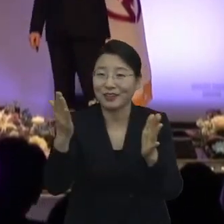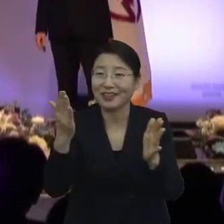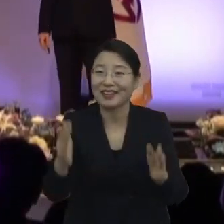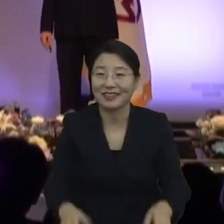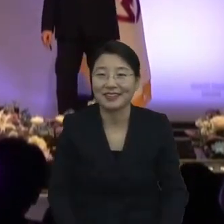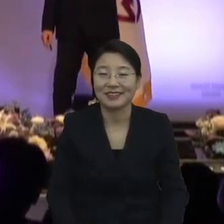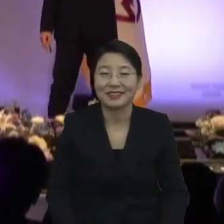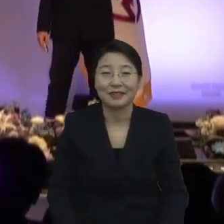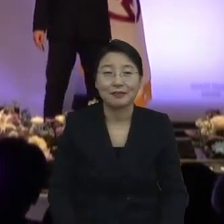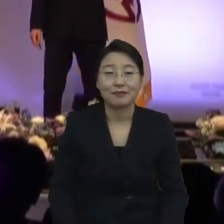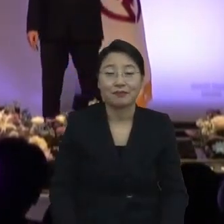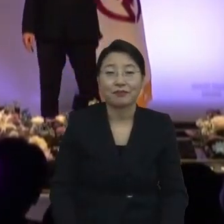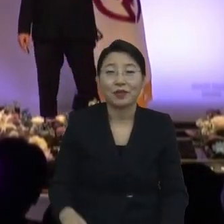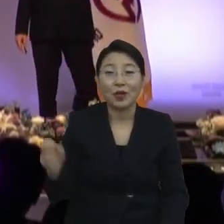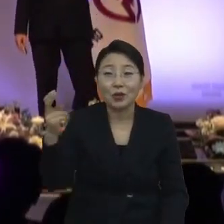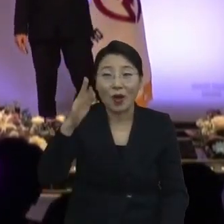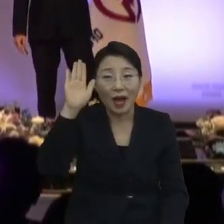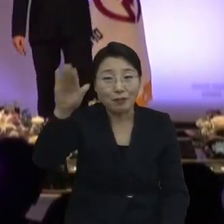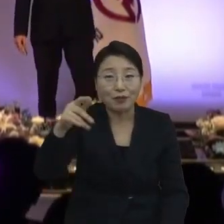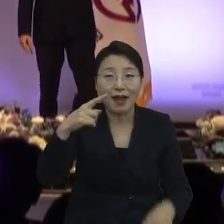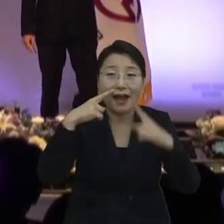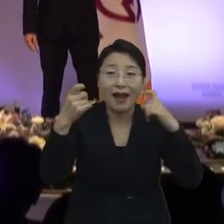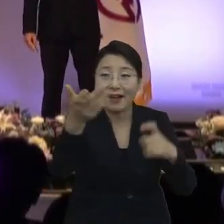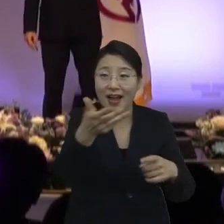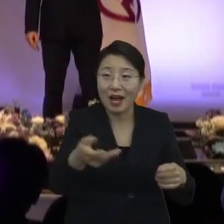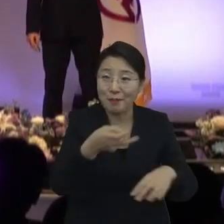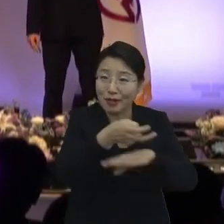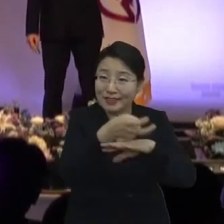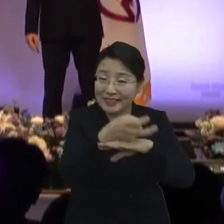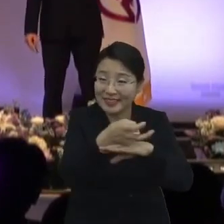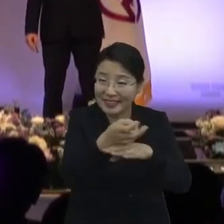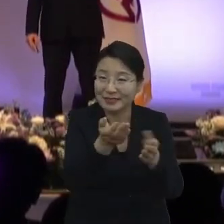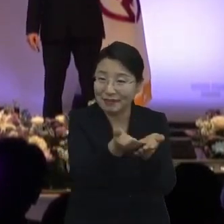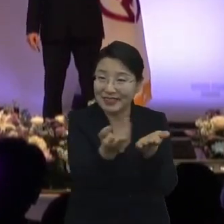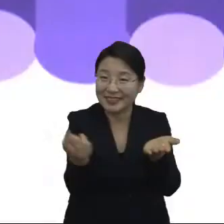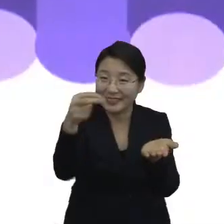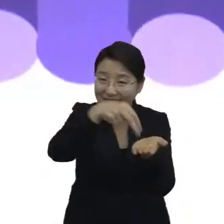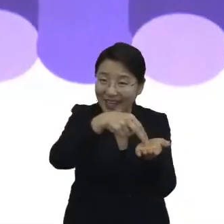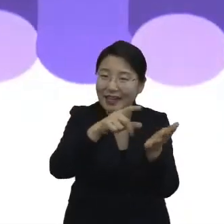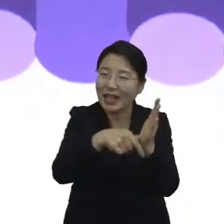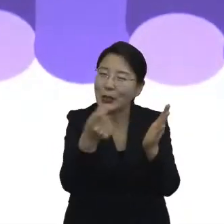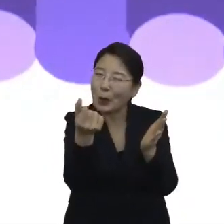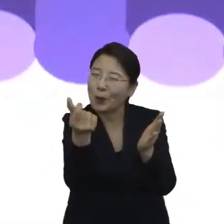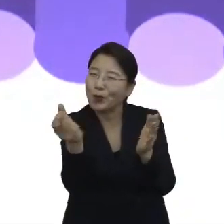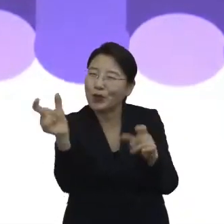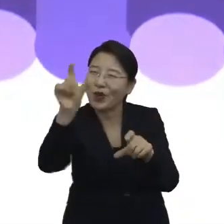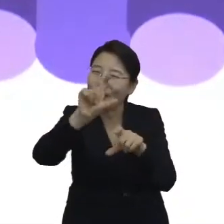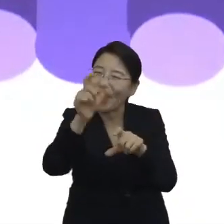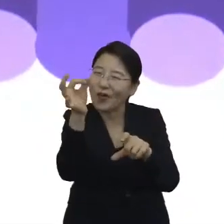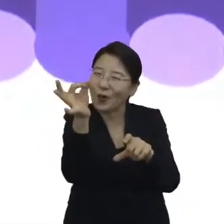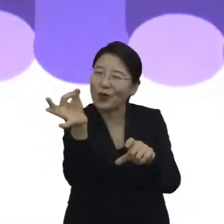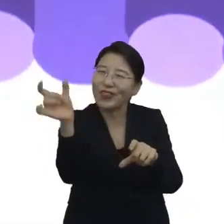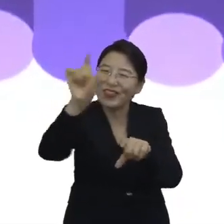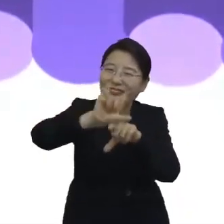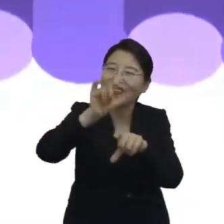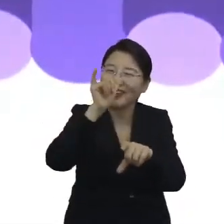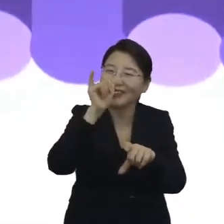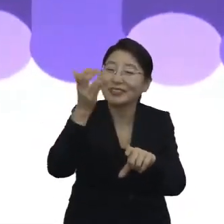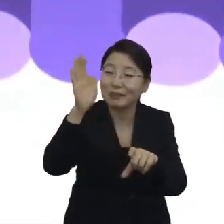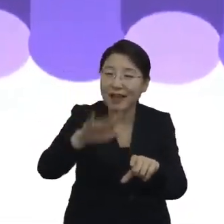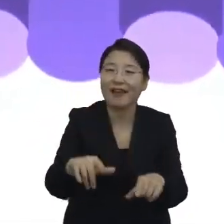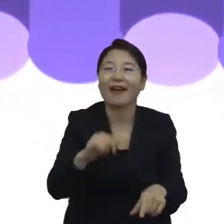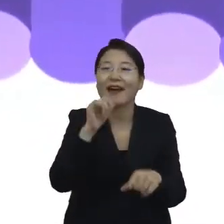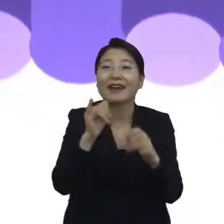아까 말씀드린 리버버스까지 들어가게 되면 아마 리버버스를 같이 이용하려면 몇천 원 더 내셔야 될 거예요. 어쨌든 그렇게 해서